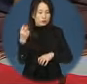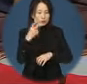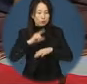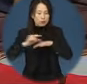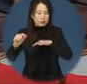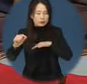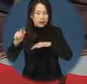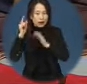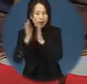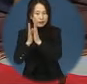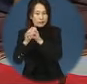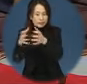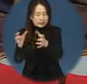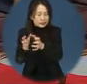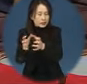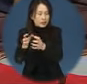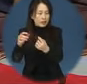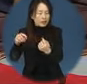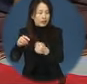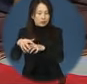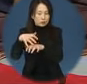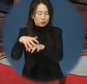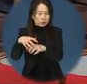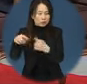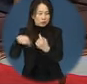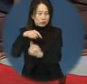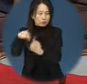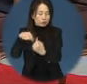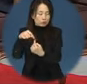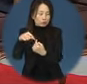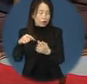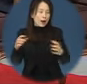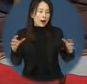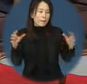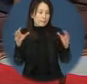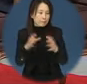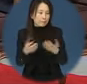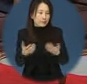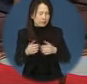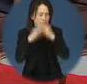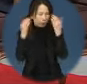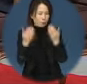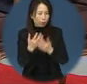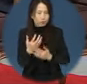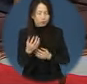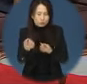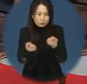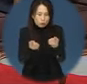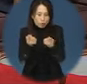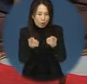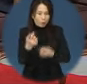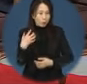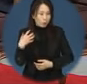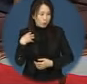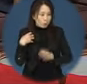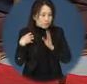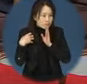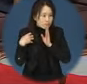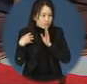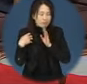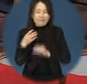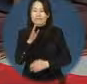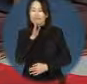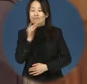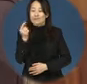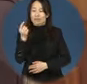지방자치단체 까지도 함께 그 조화롭게 만들어 내는 역할을 전부다 컨트롤타워 하는 거군요 그런 의미에서 이제